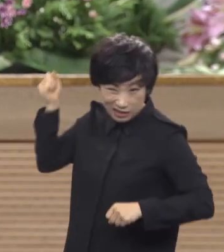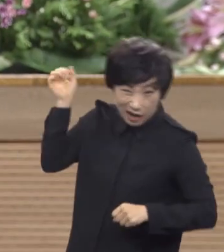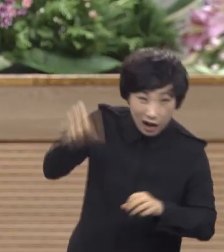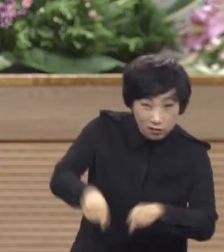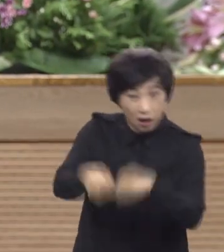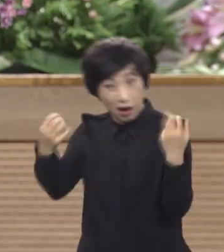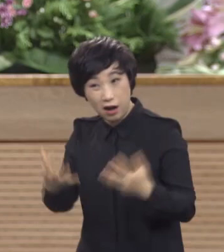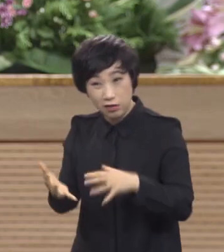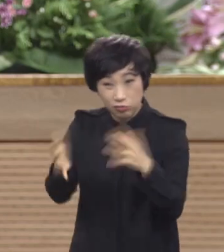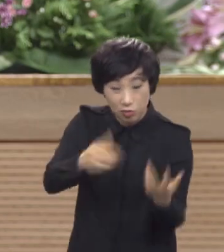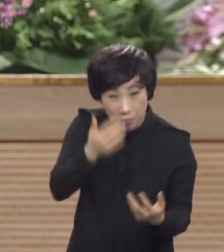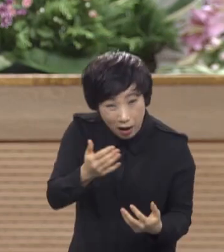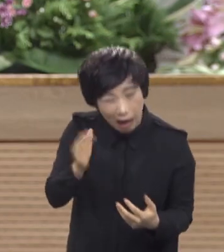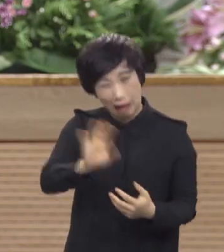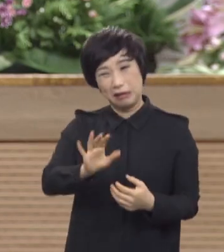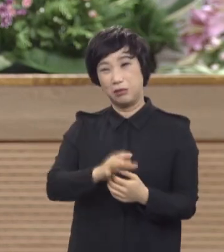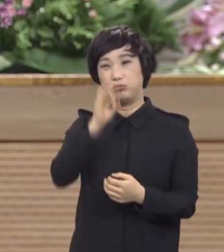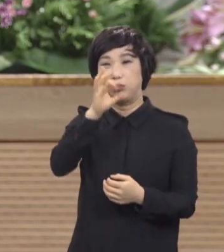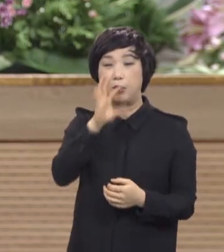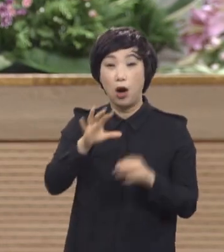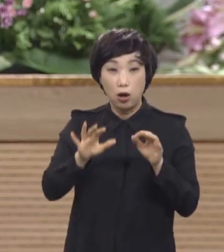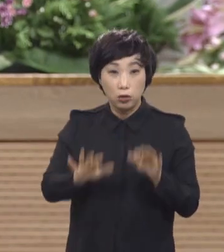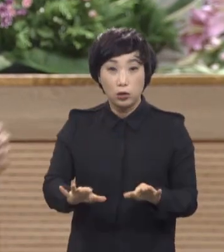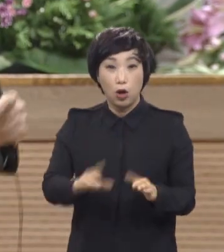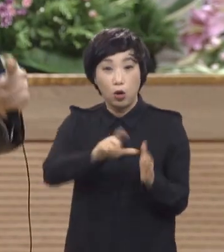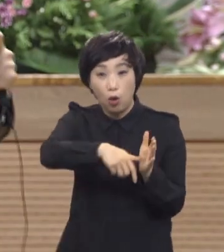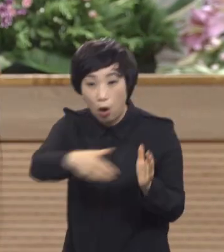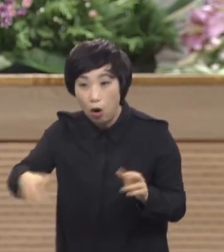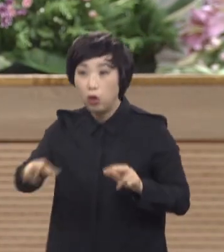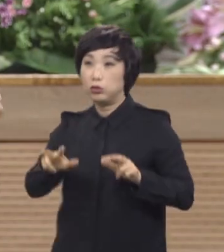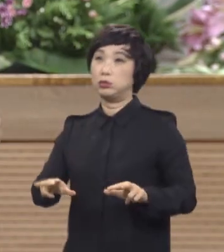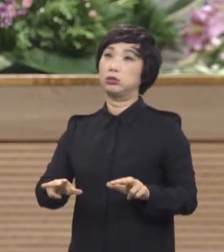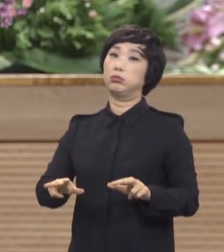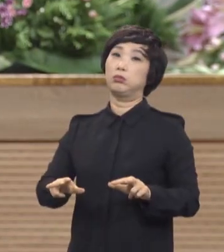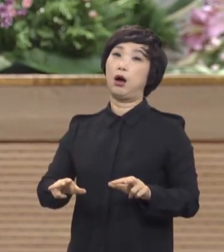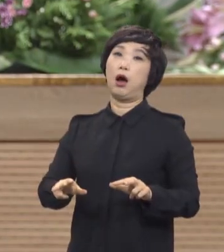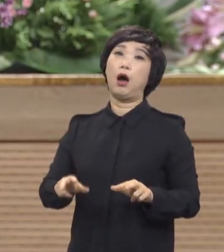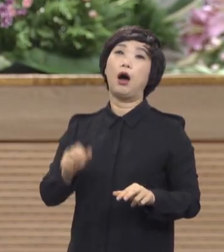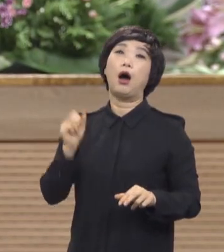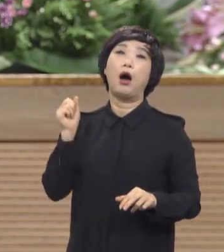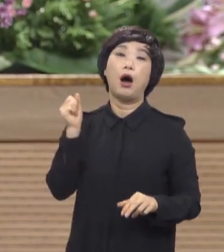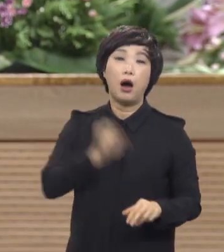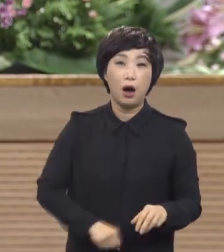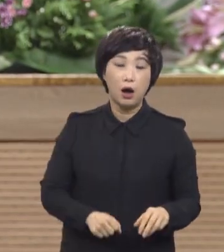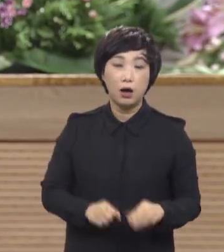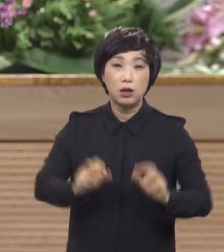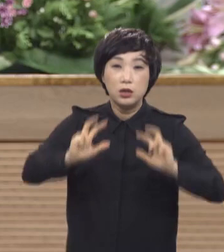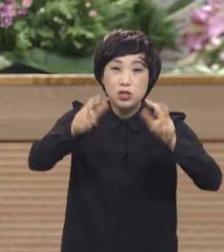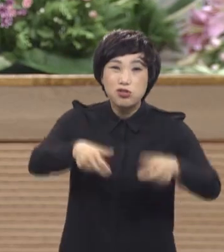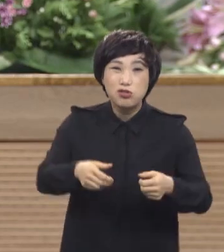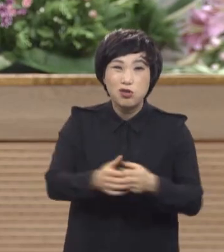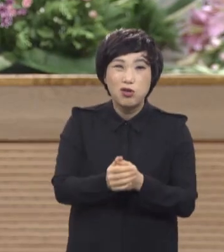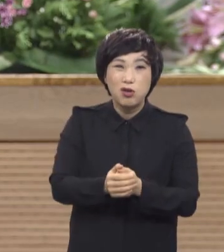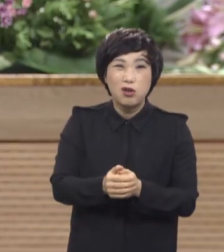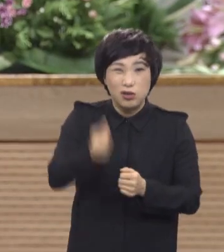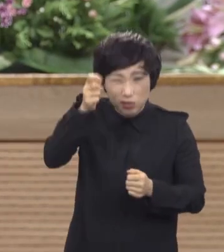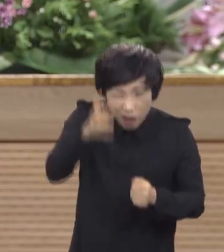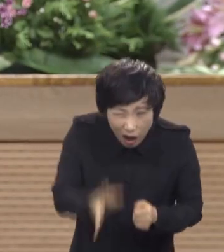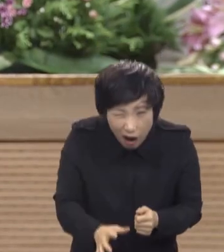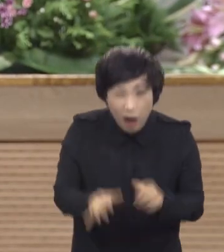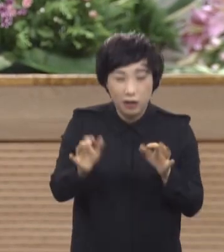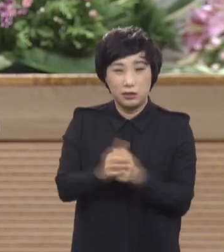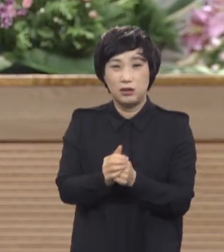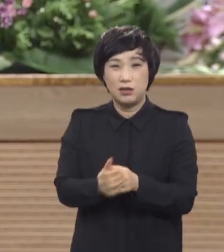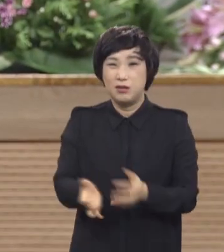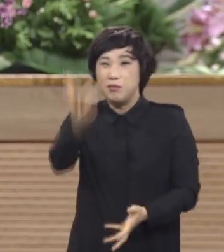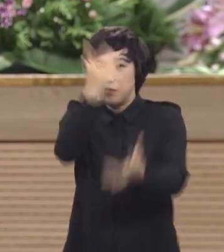생각을 했었는데 지금 보니까 지구를 여러십 번 아주 여러십 번 싹 다 불태없이